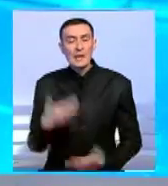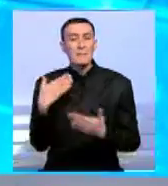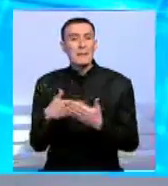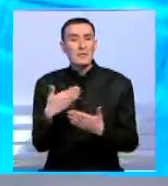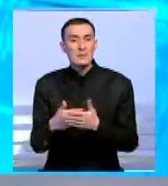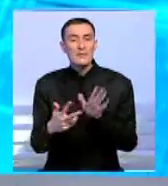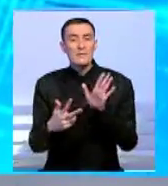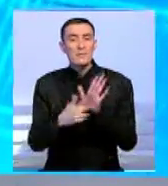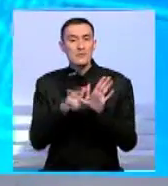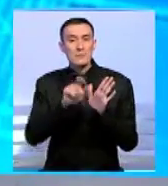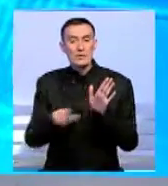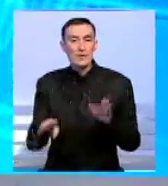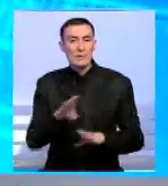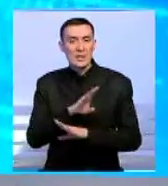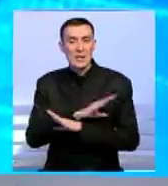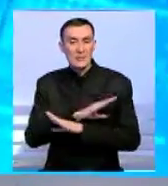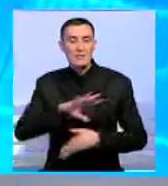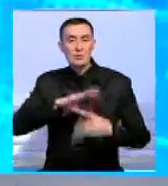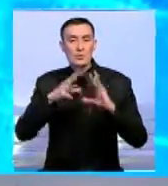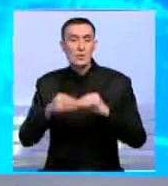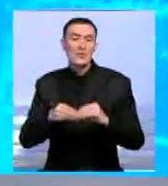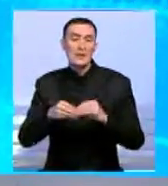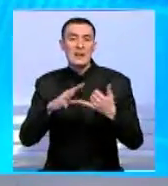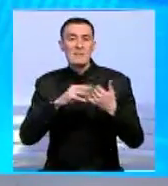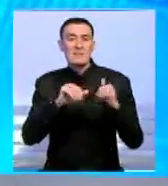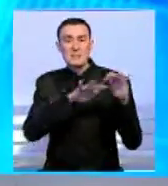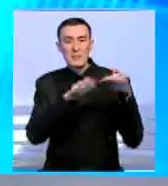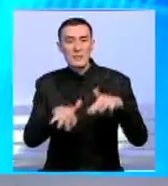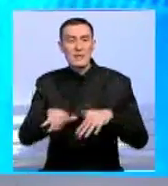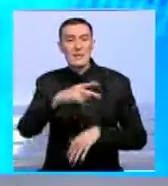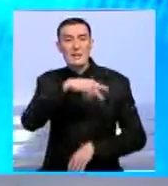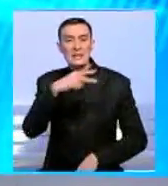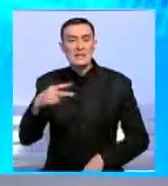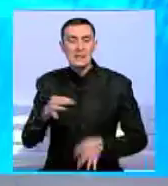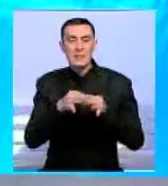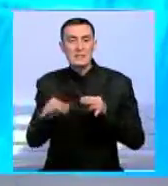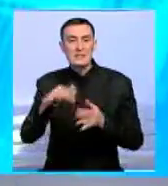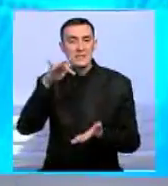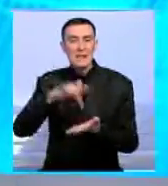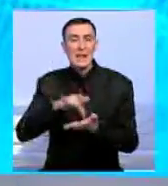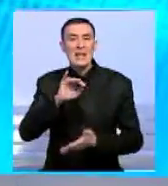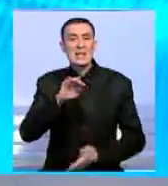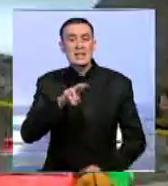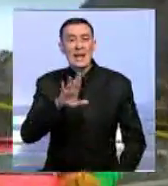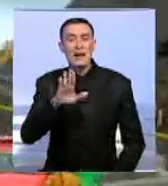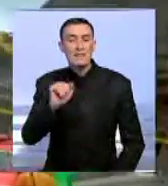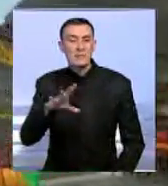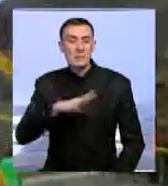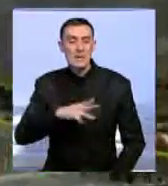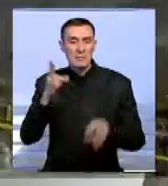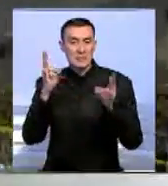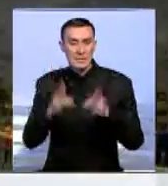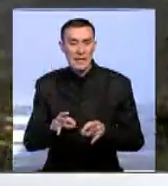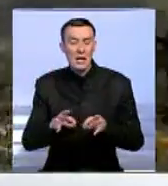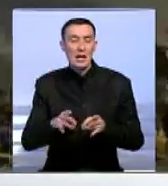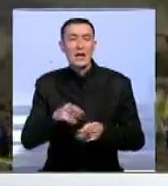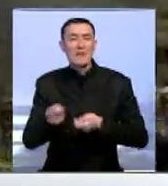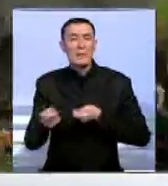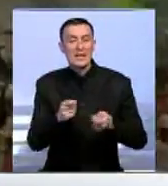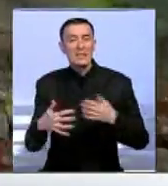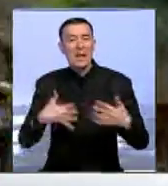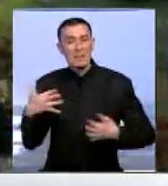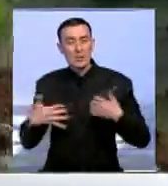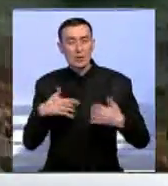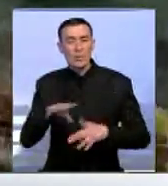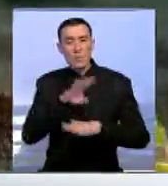По меньшей мере 8 человек погибли в результате схода оползня в индонезийской провинции Центральная Ява. Еще столько же пострадали. Местные власти